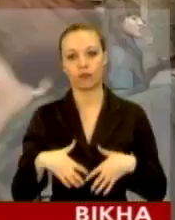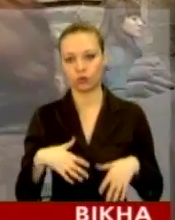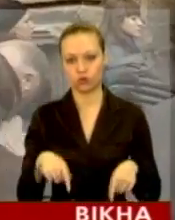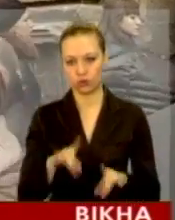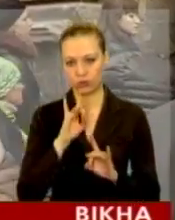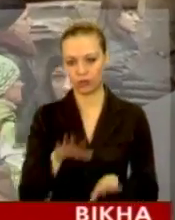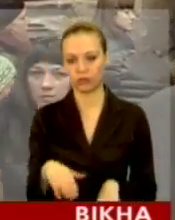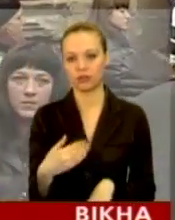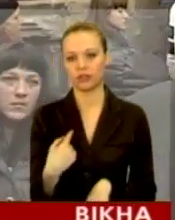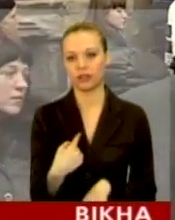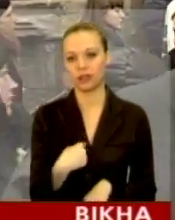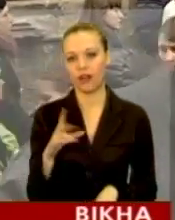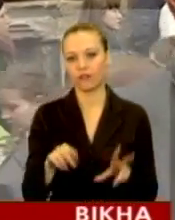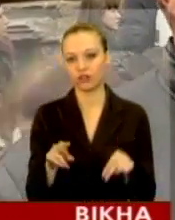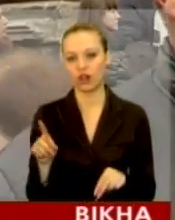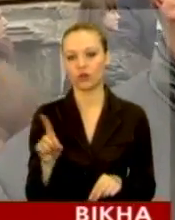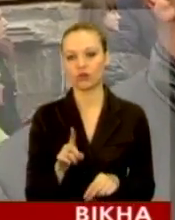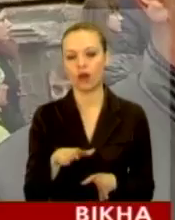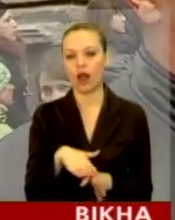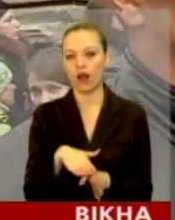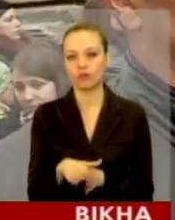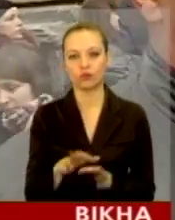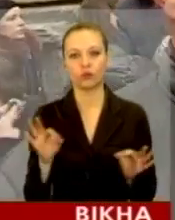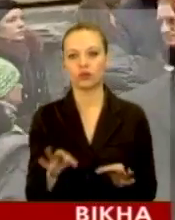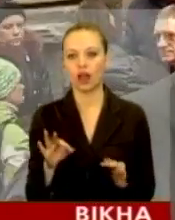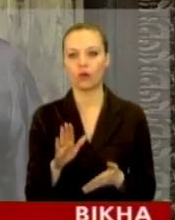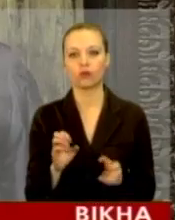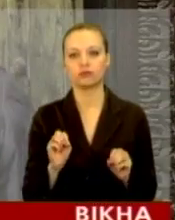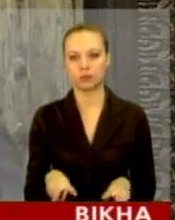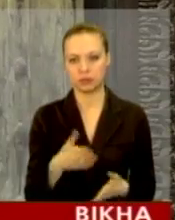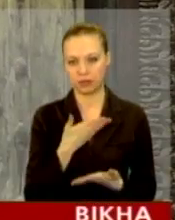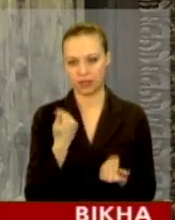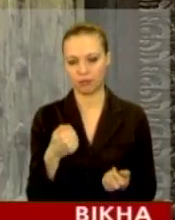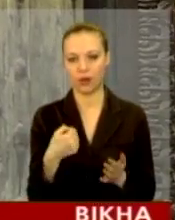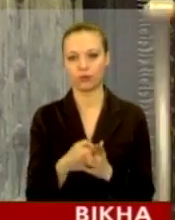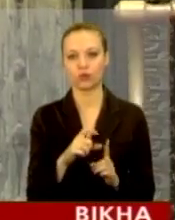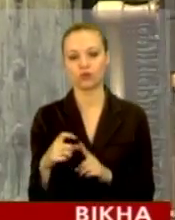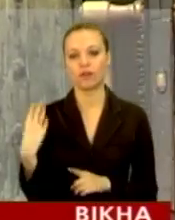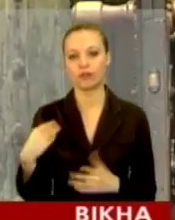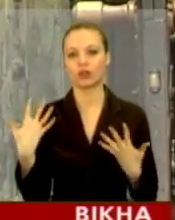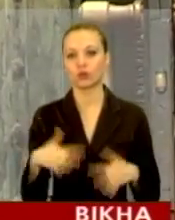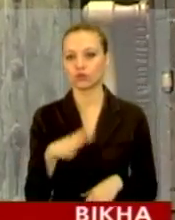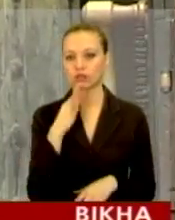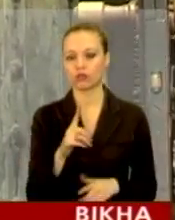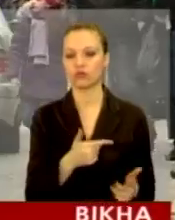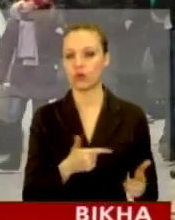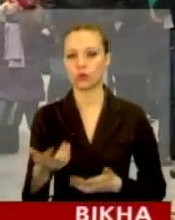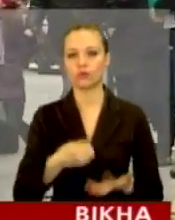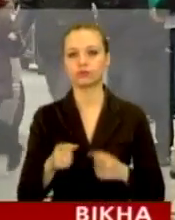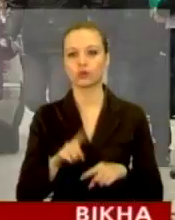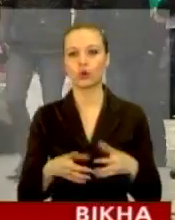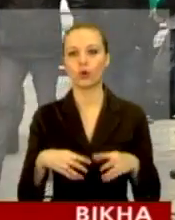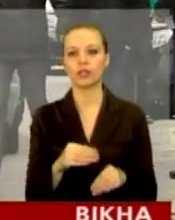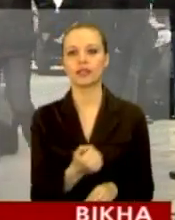не буде. Я вважаю, що абсолютно ніякої небезпеки немає. До слова, львів'яни вже заявили, що готові прийняти